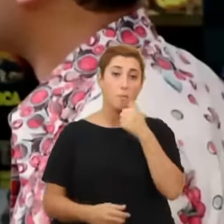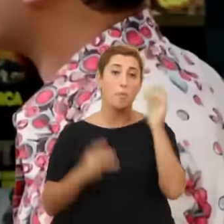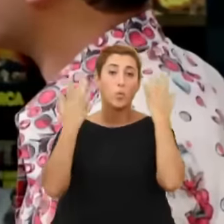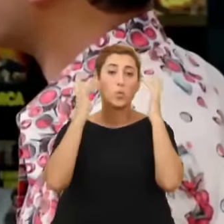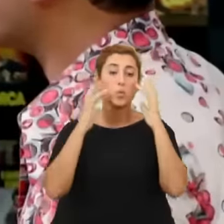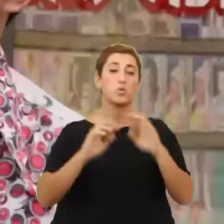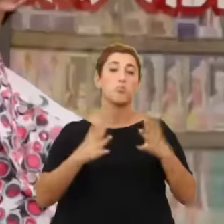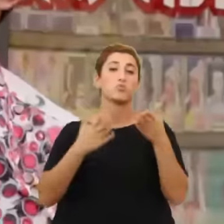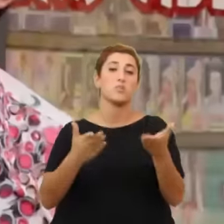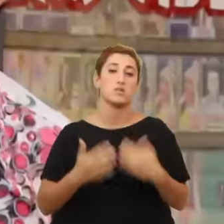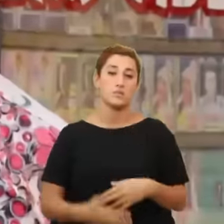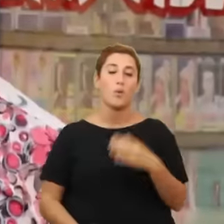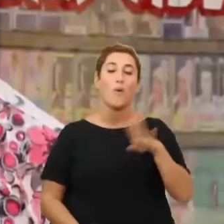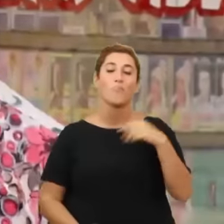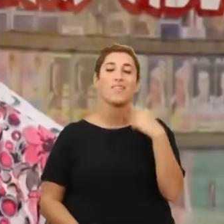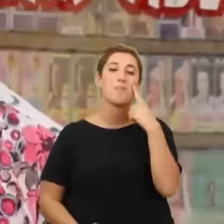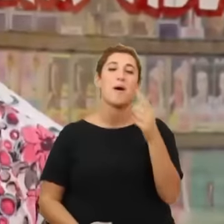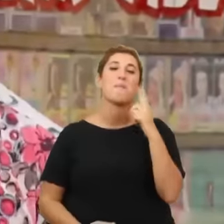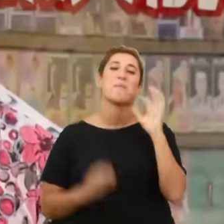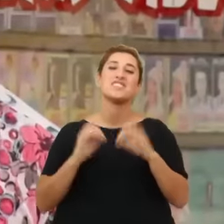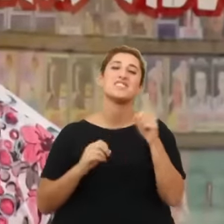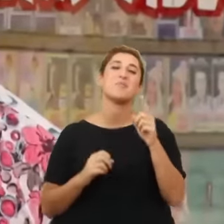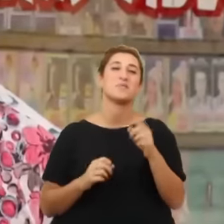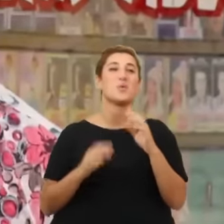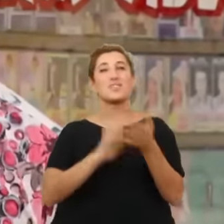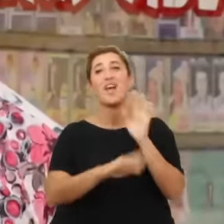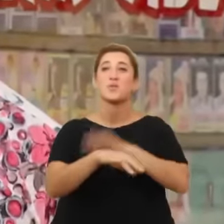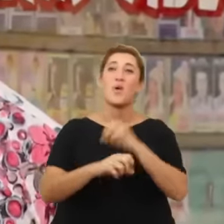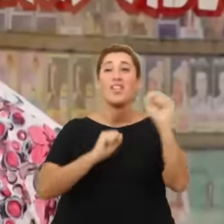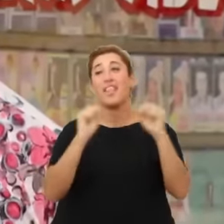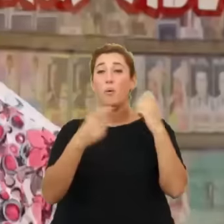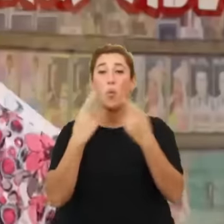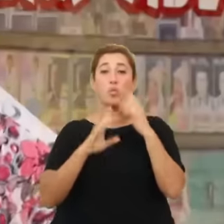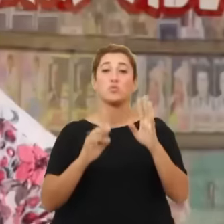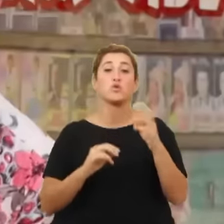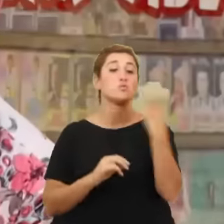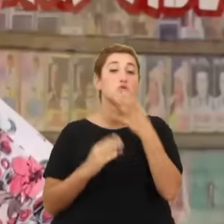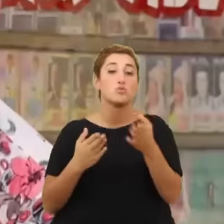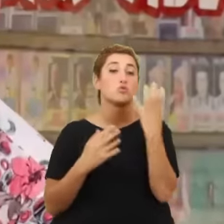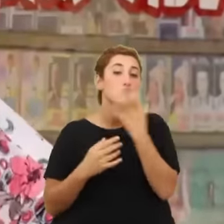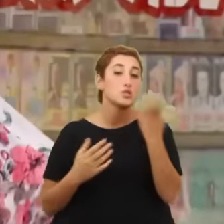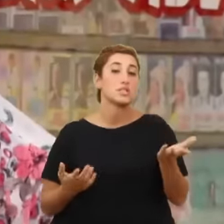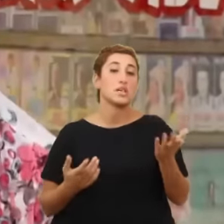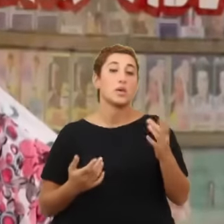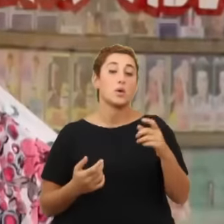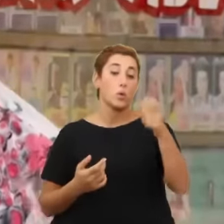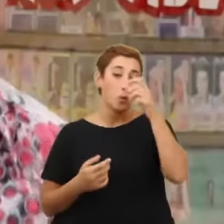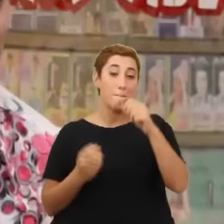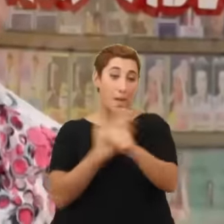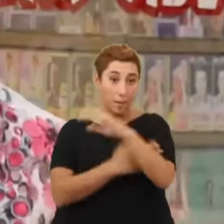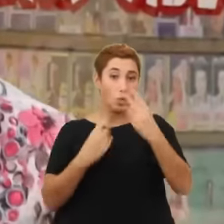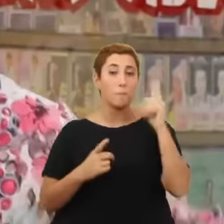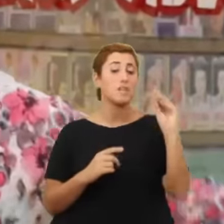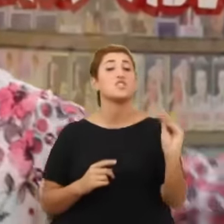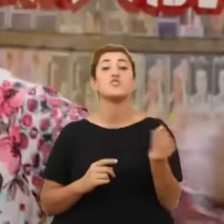kültür emperyalizmi bu. Oğlum bana bak, başlayacağım şimdi kapitalizminden, emperyalizminden ha. Müzik ulan müzik, ülkesi mi olur?